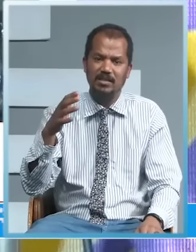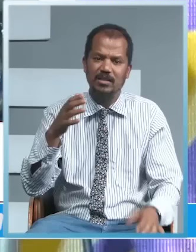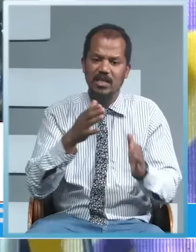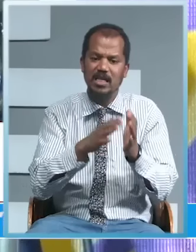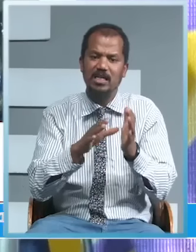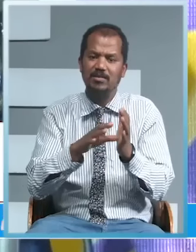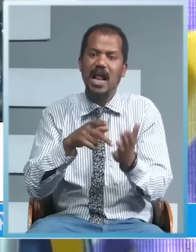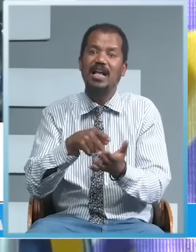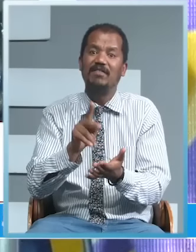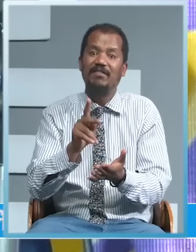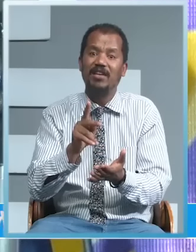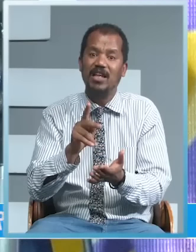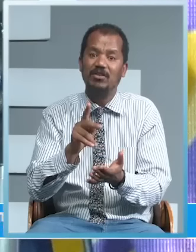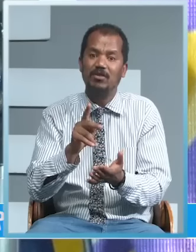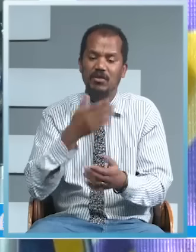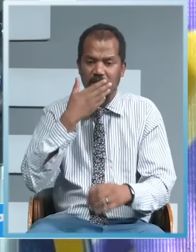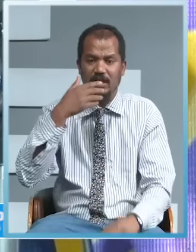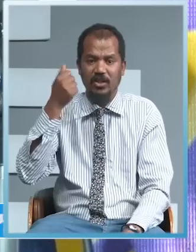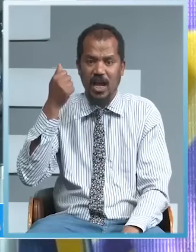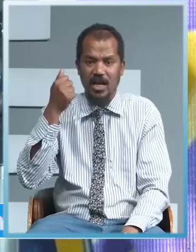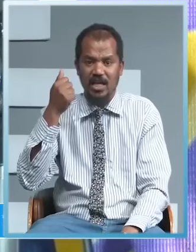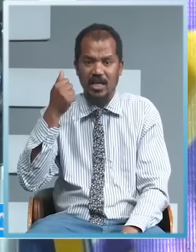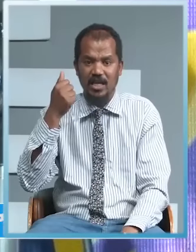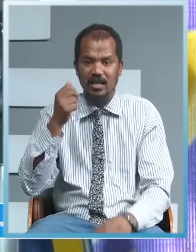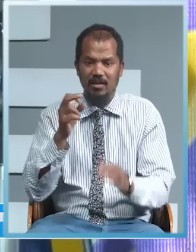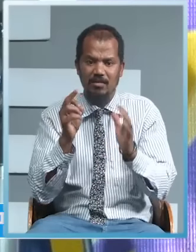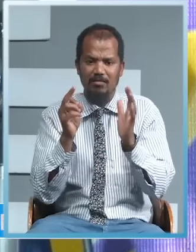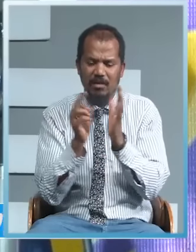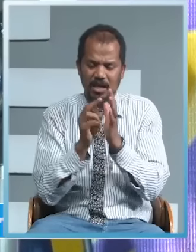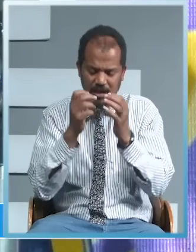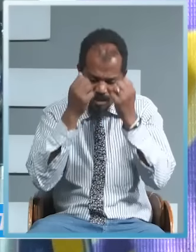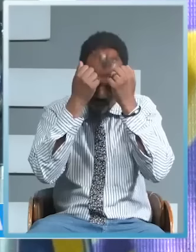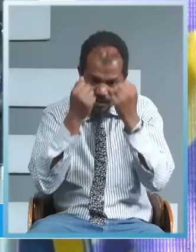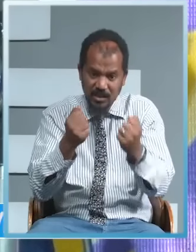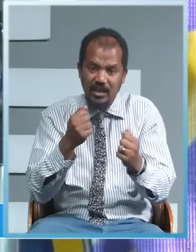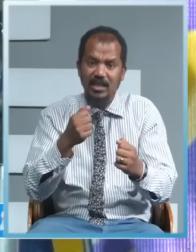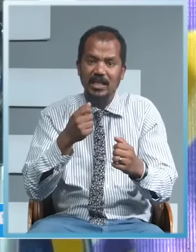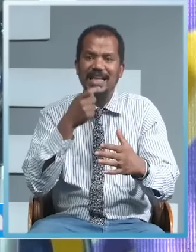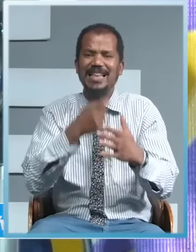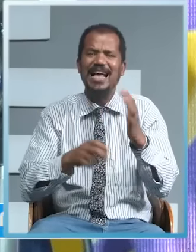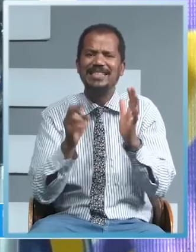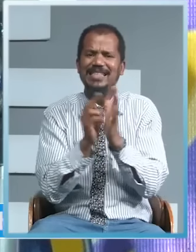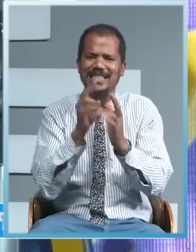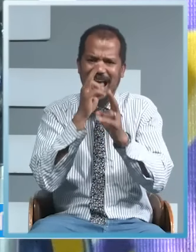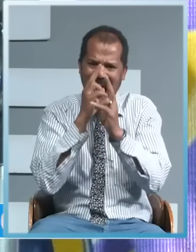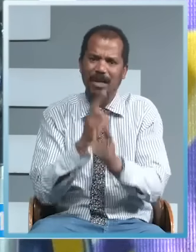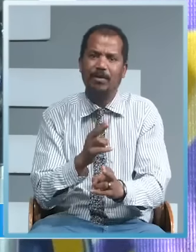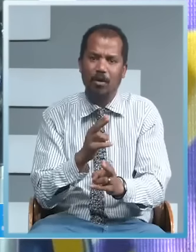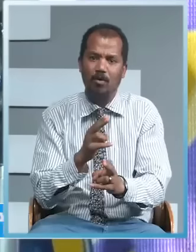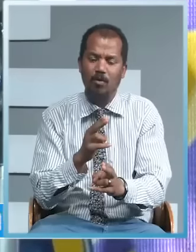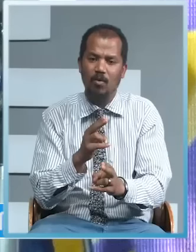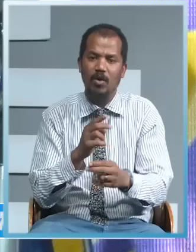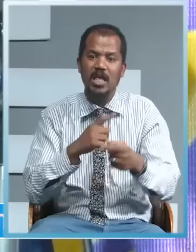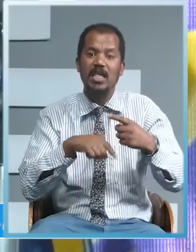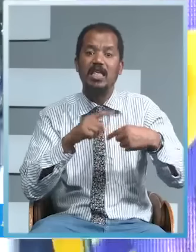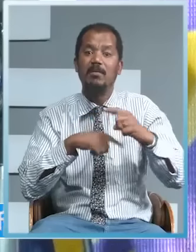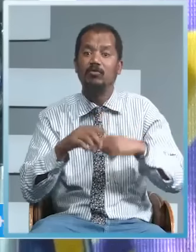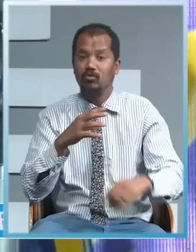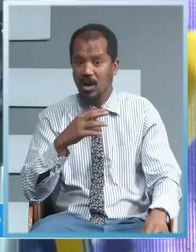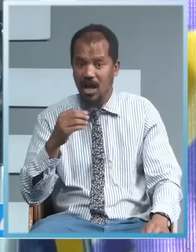በግብር አከፋፈላቸው የተሻለ በህግ ተገዥነታቸው የታክስ ህግን አክብረው